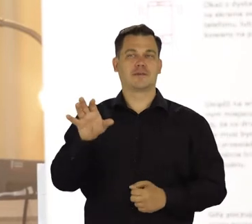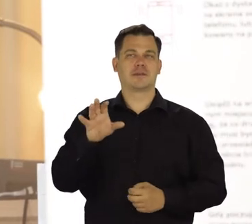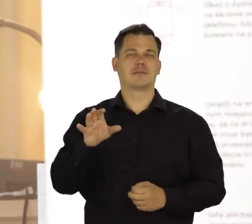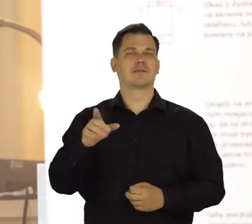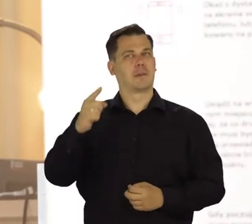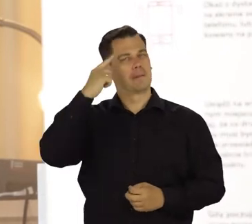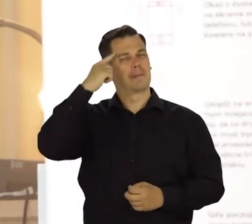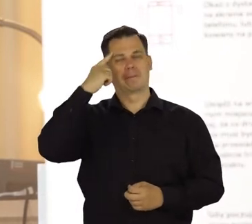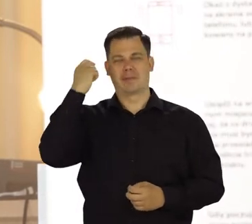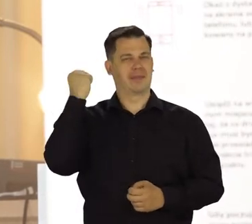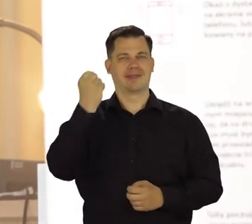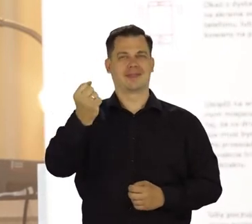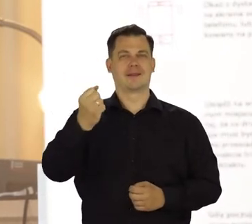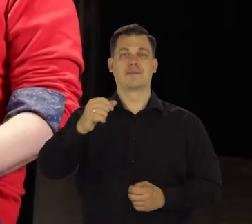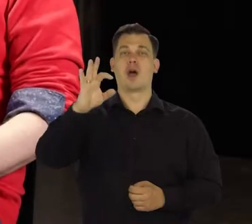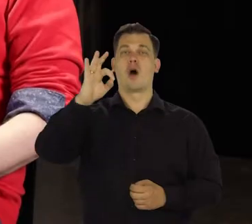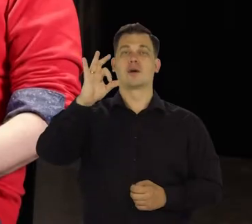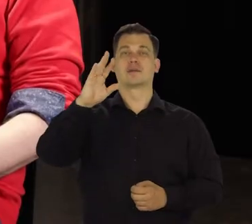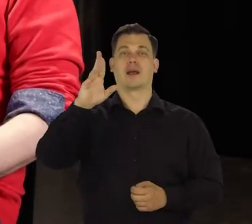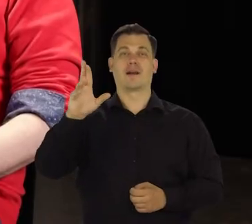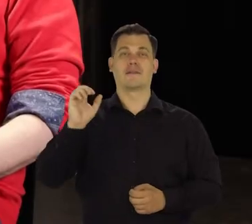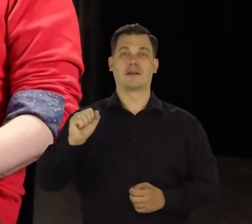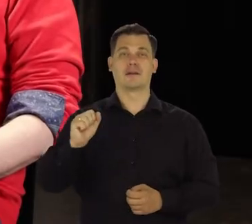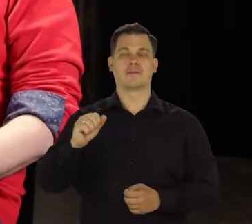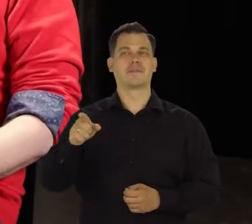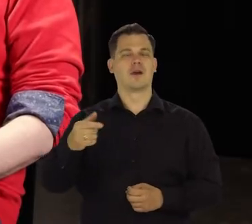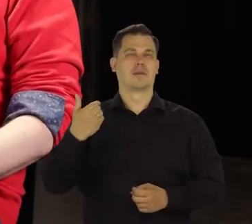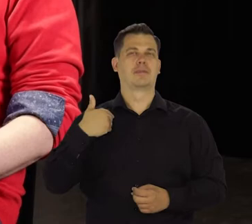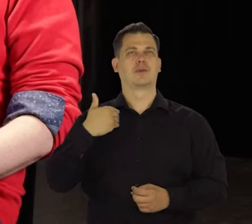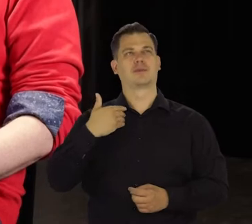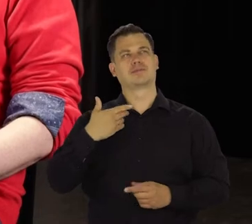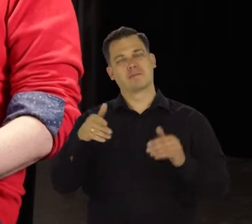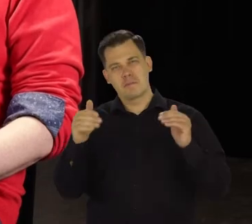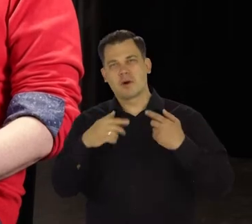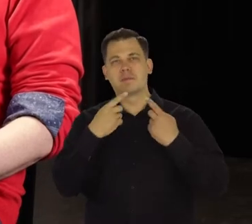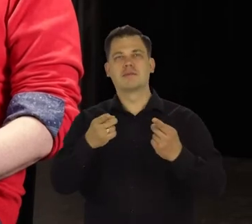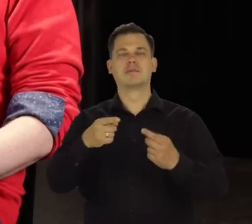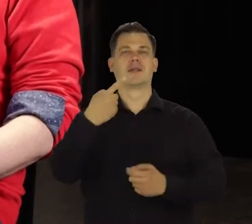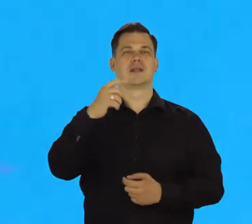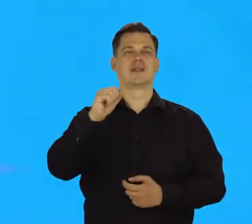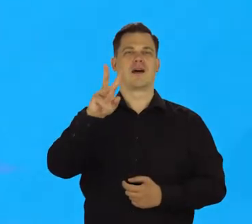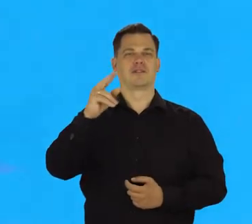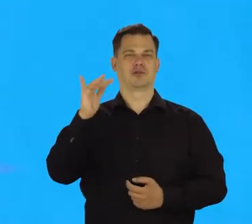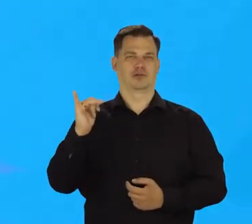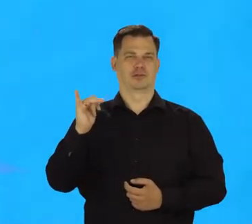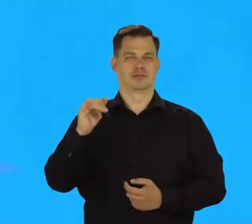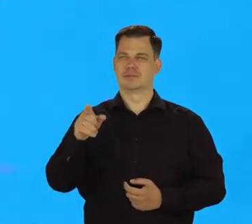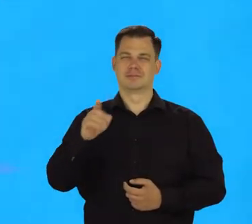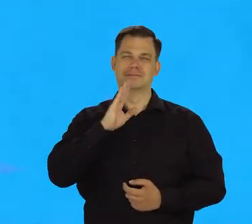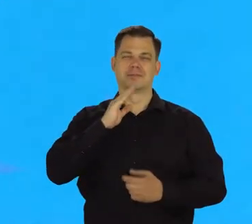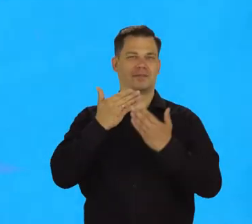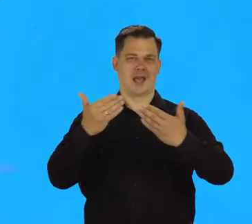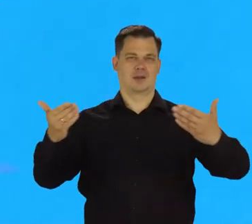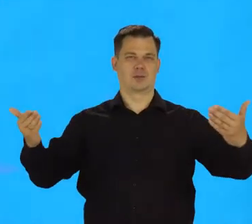widzów jest żywe. Osterwa był człowiekiem takim, można powiedzieć, Da Vinci'im polskiego